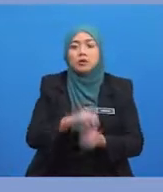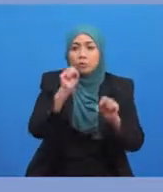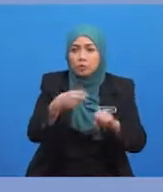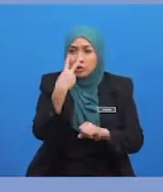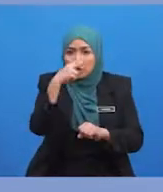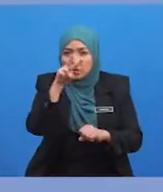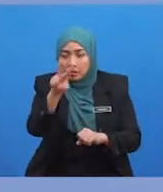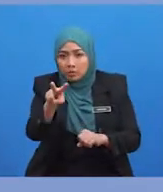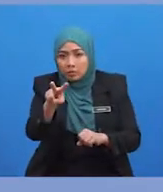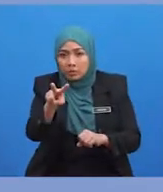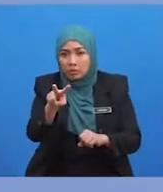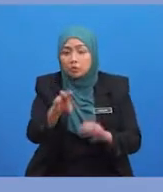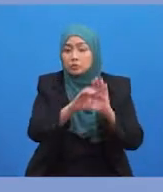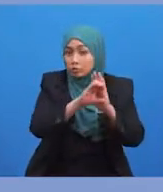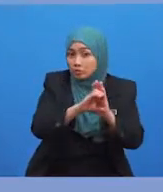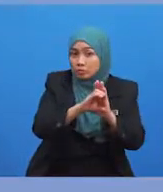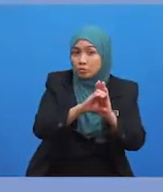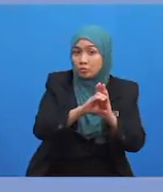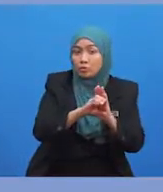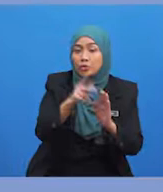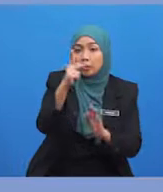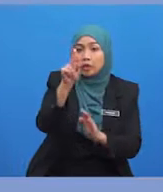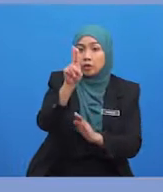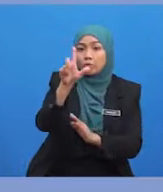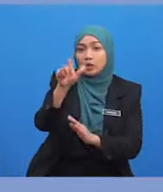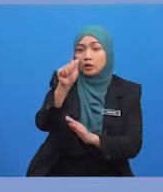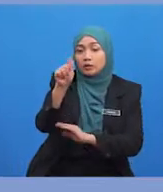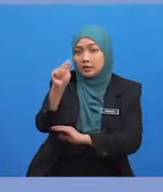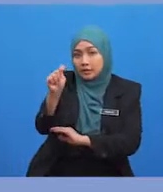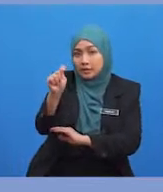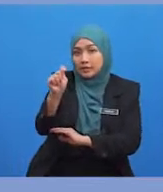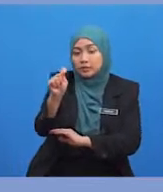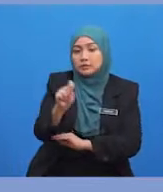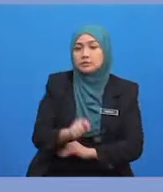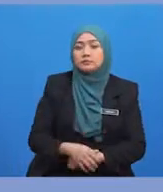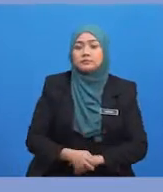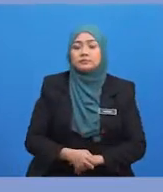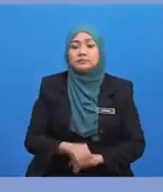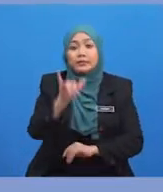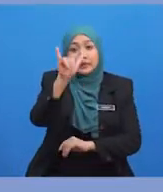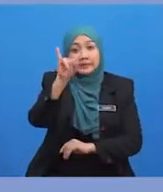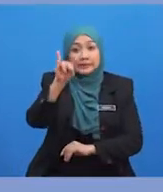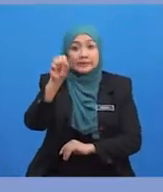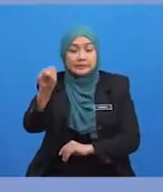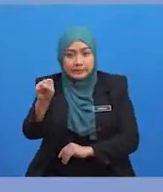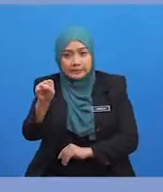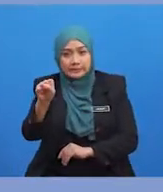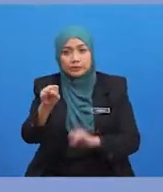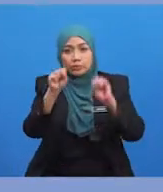Mikroorganisma yang keempat ialah mikroorganisma yang hidup di kawasan berair,